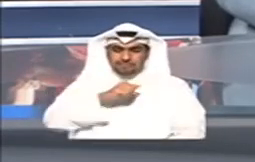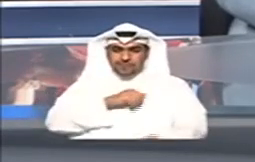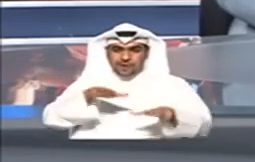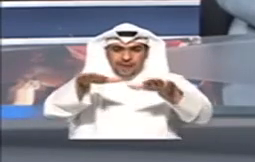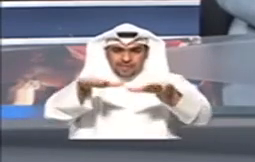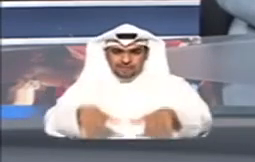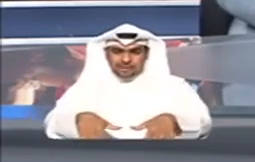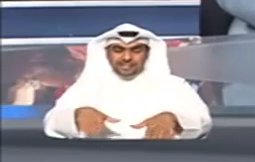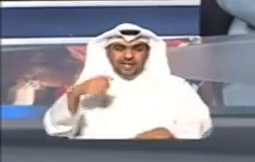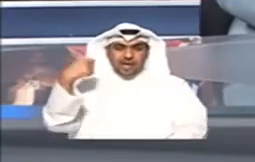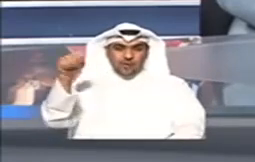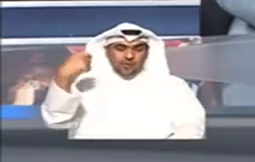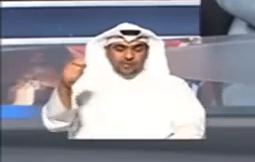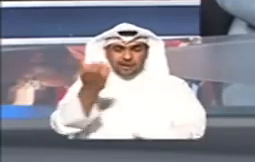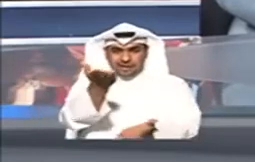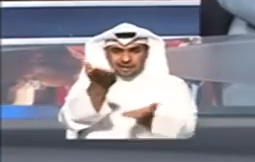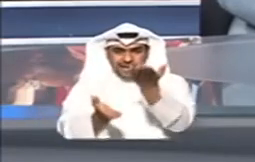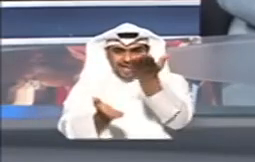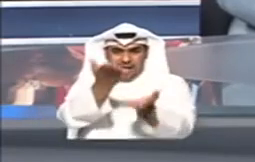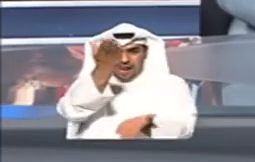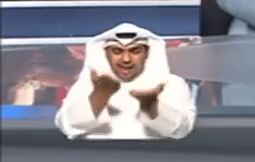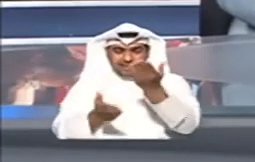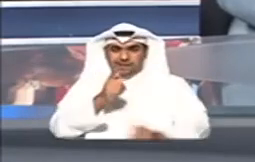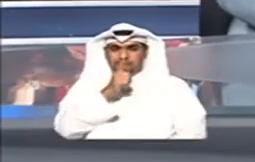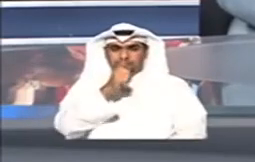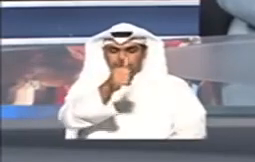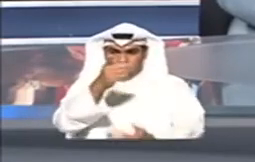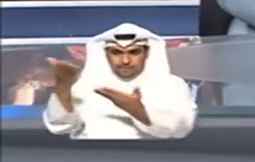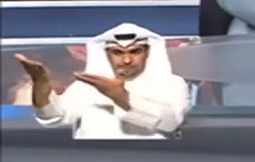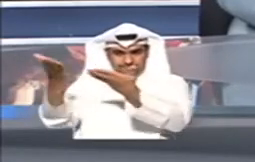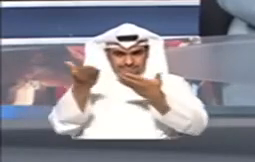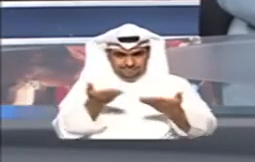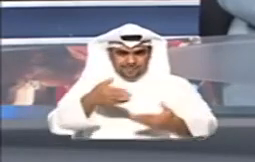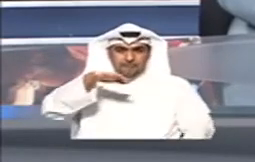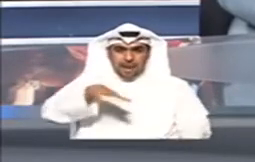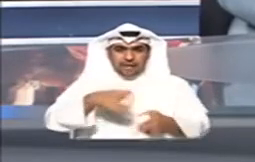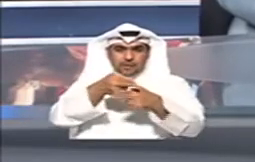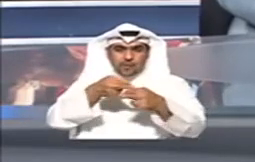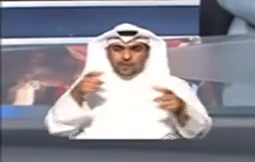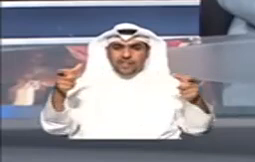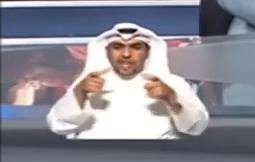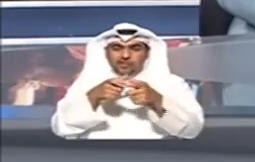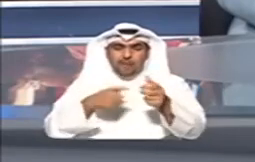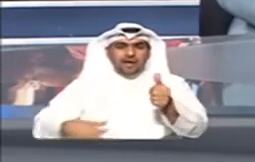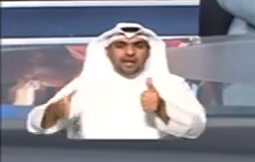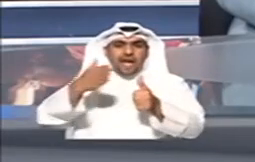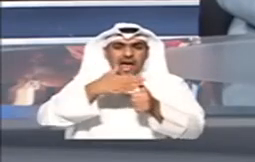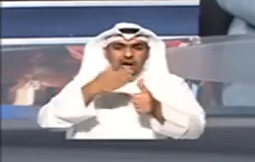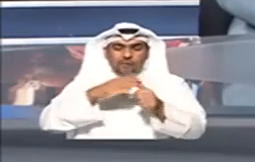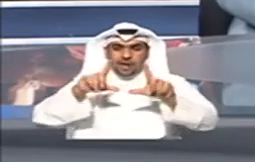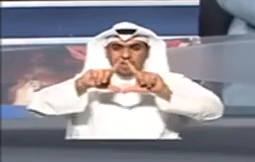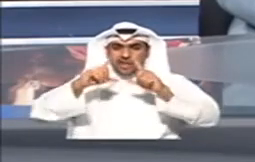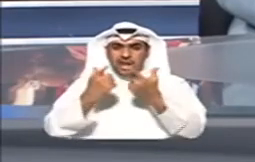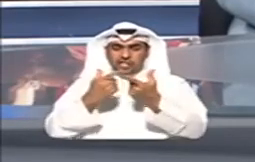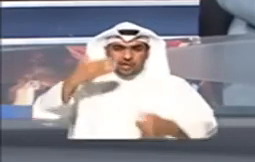دورته 35 اليوم باستضافة وزارة العدل الكويتية للاجتماع الأول للجنة المشتركة